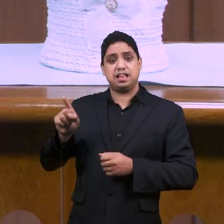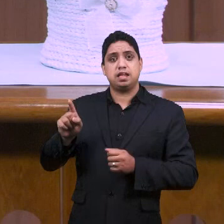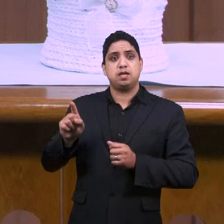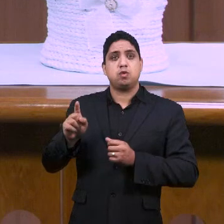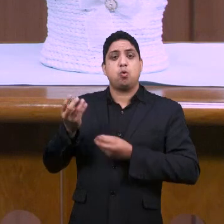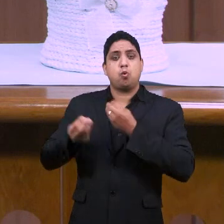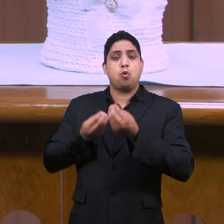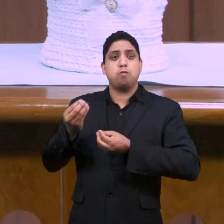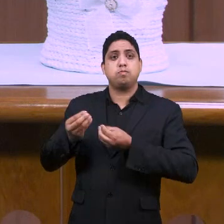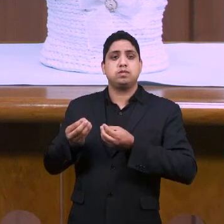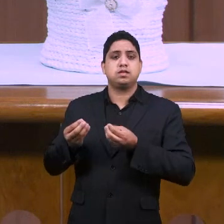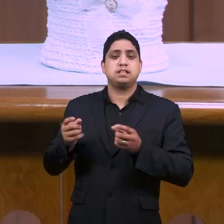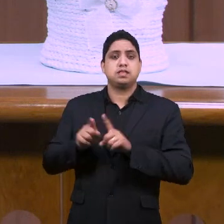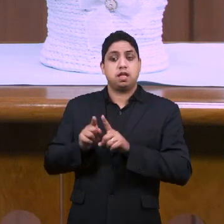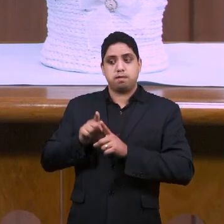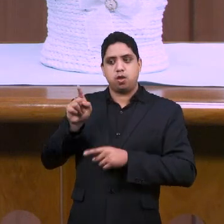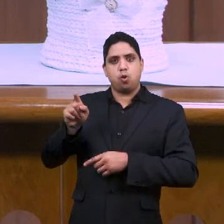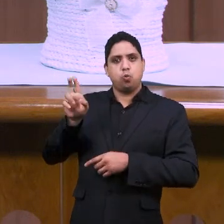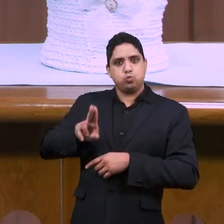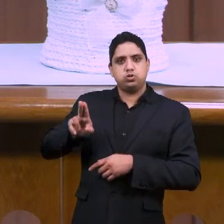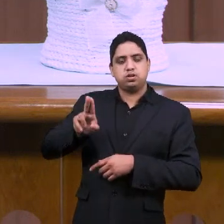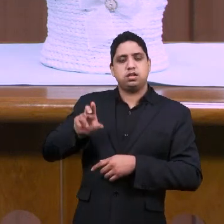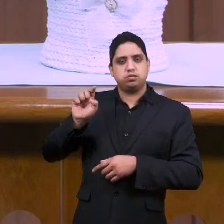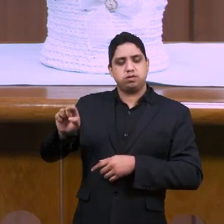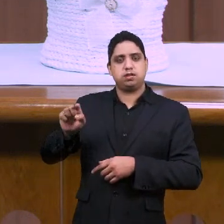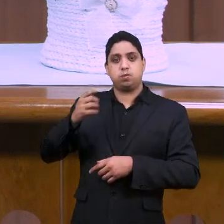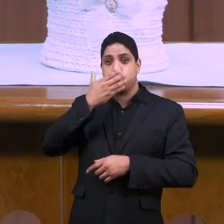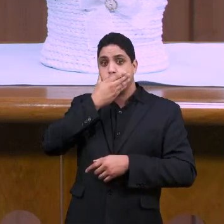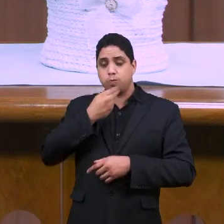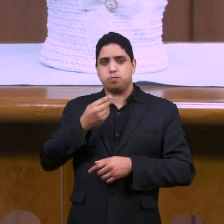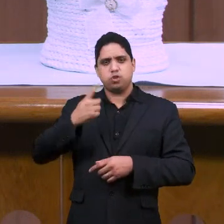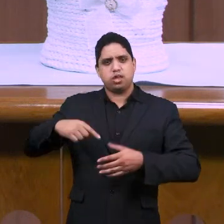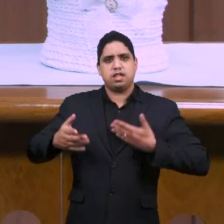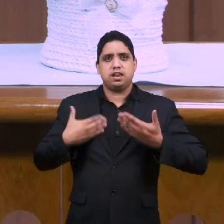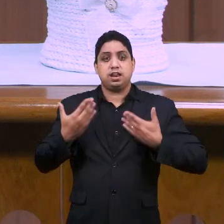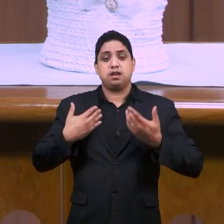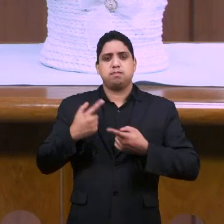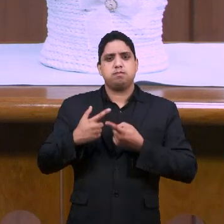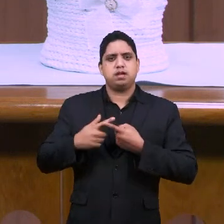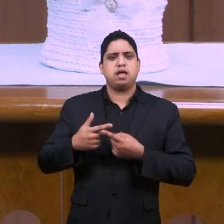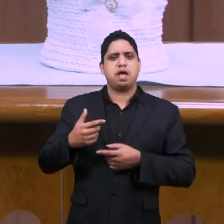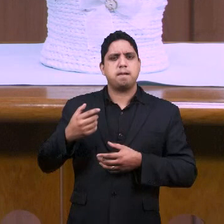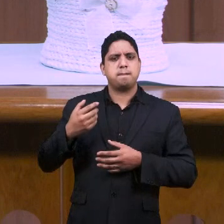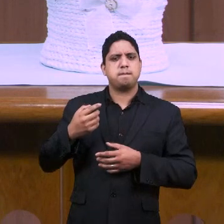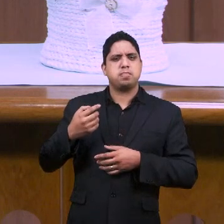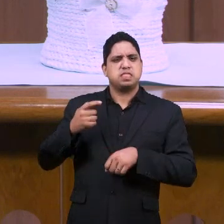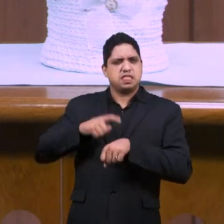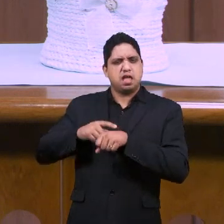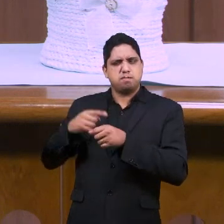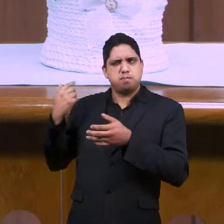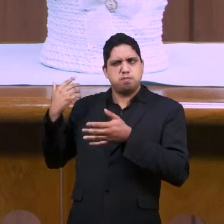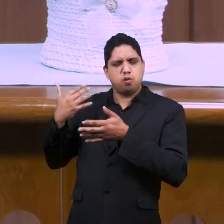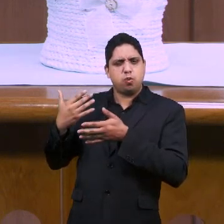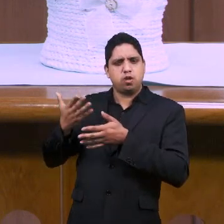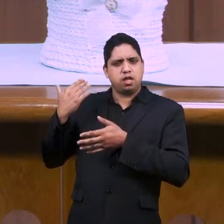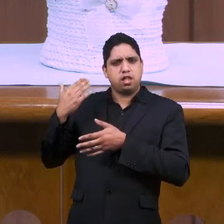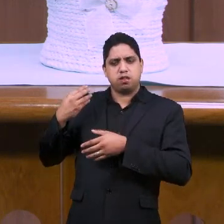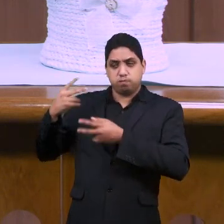là-bas par intermédiaire aussi de ce frère. Nous nous réjouissons parce qu'il a été ici avec